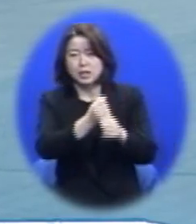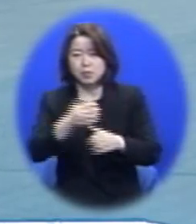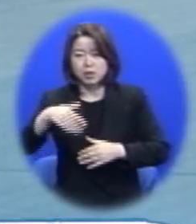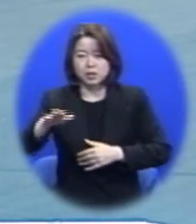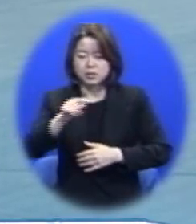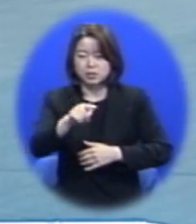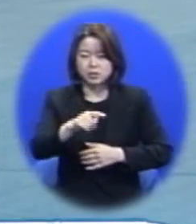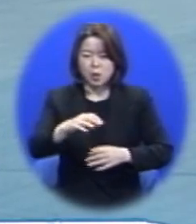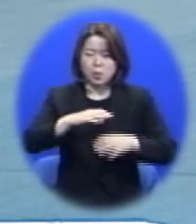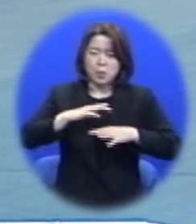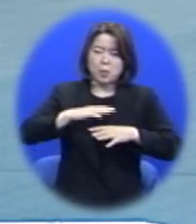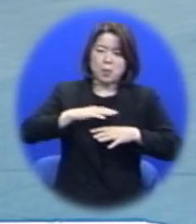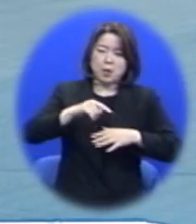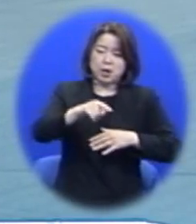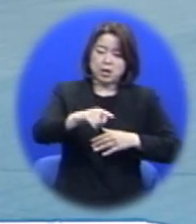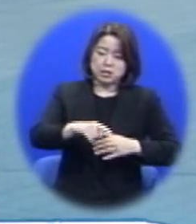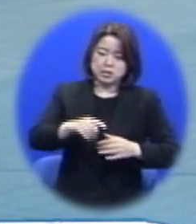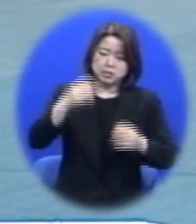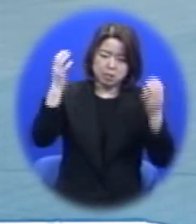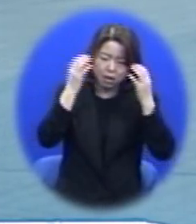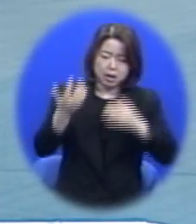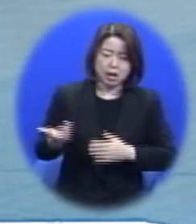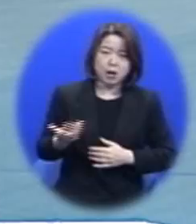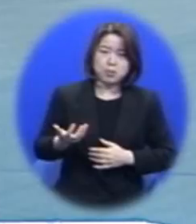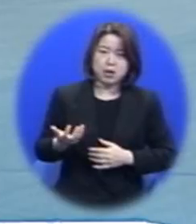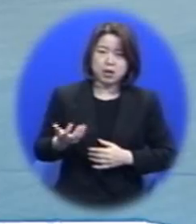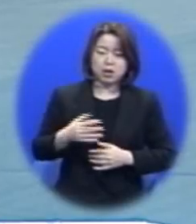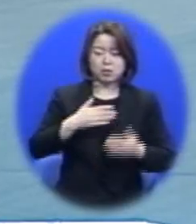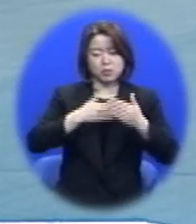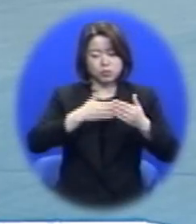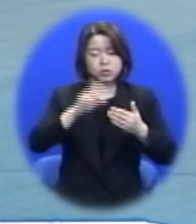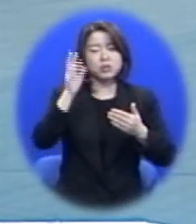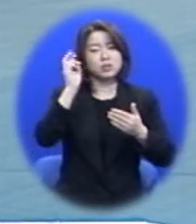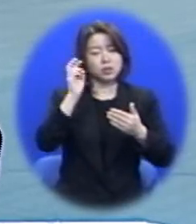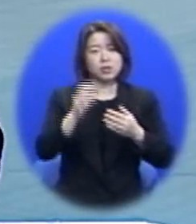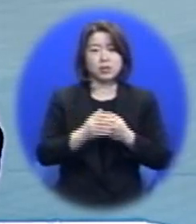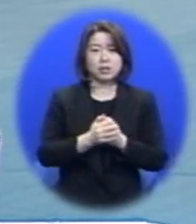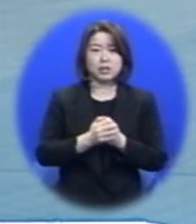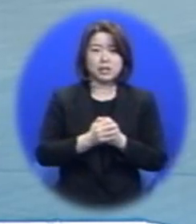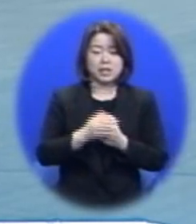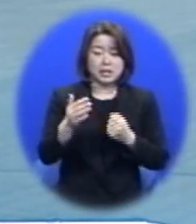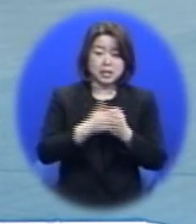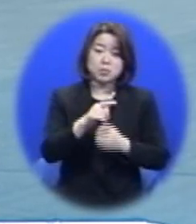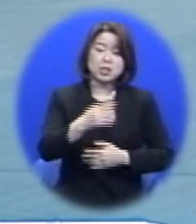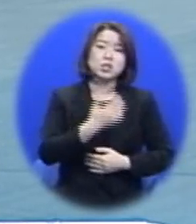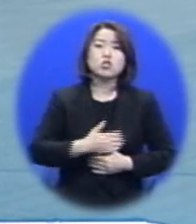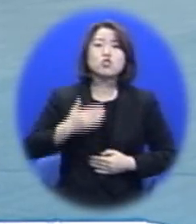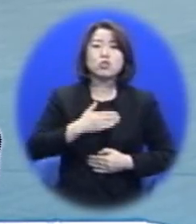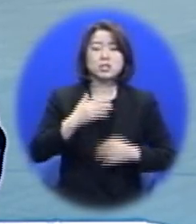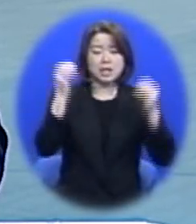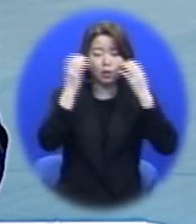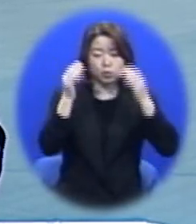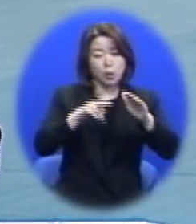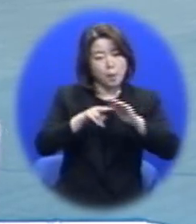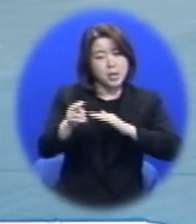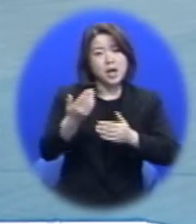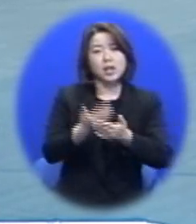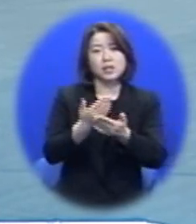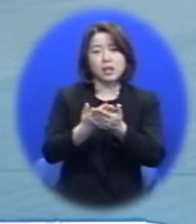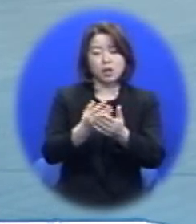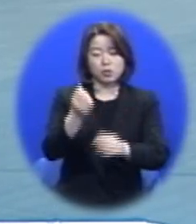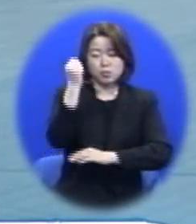고통을 감내한다는 게 두렵고 겁나는 일이었을 것입니다. 그래서 이 육신의 고통을 피하게 해달라고